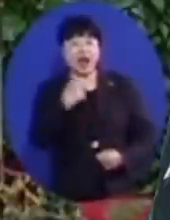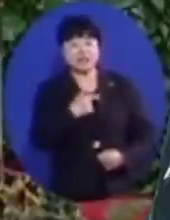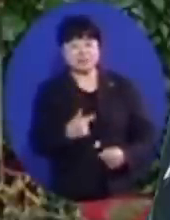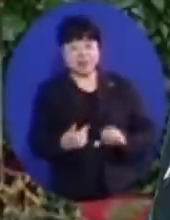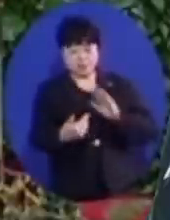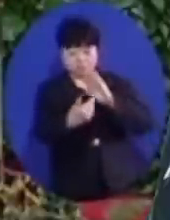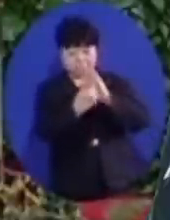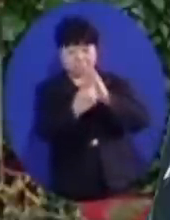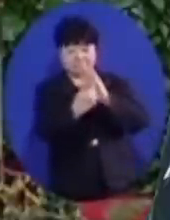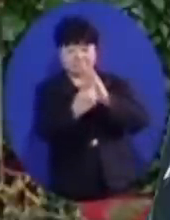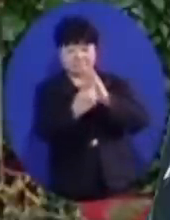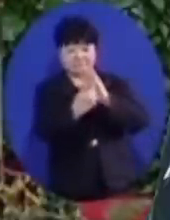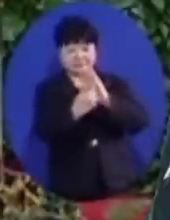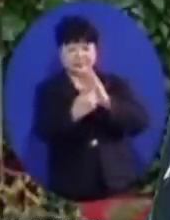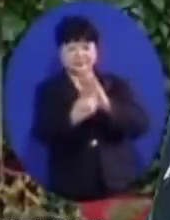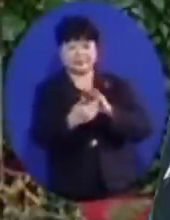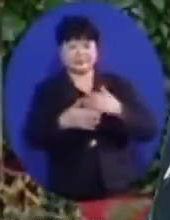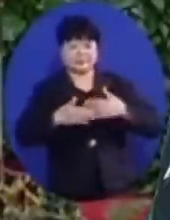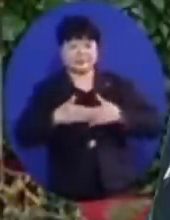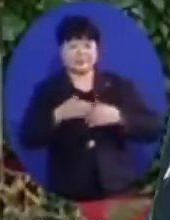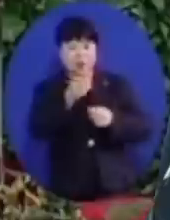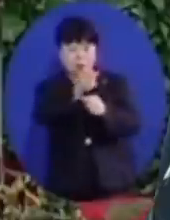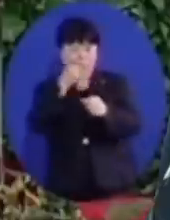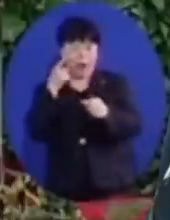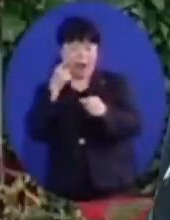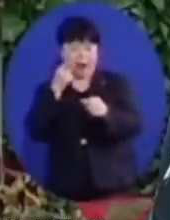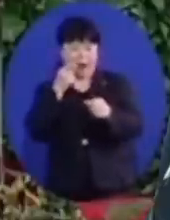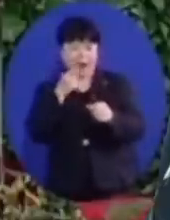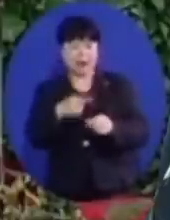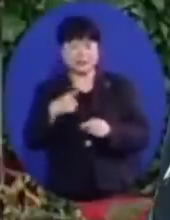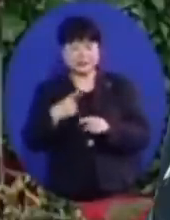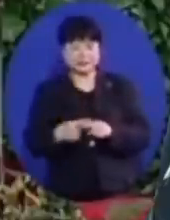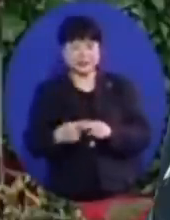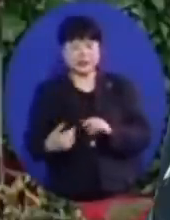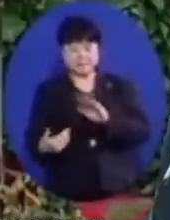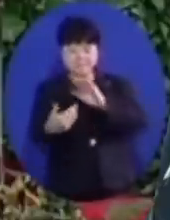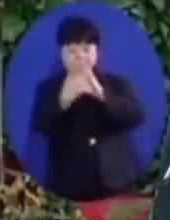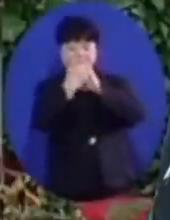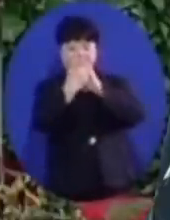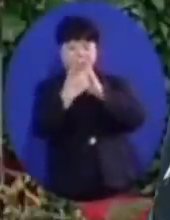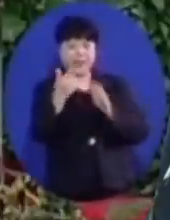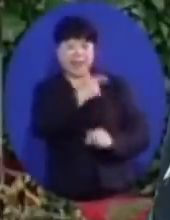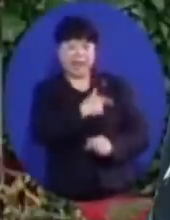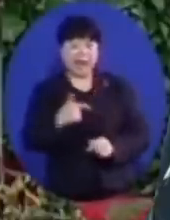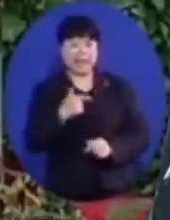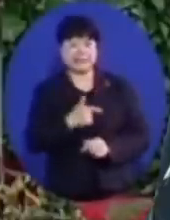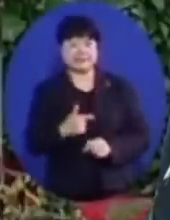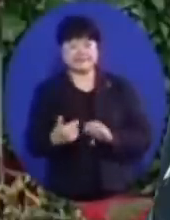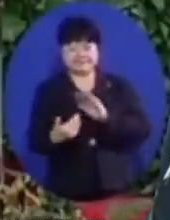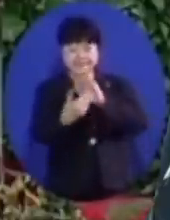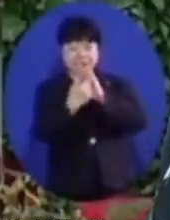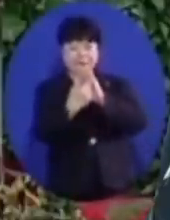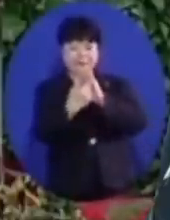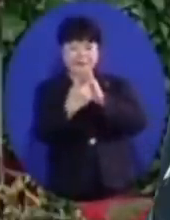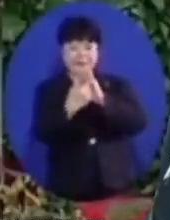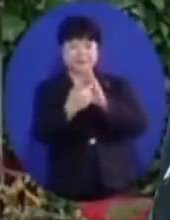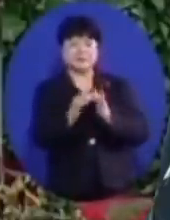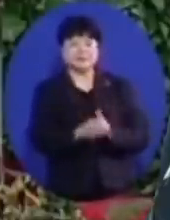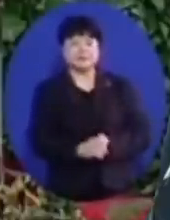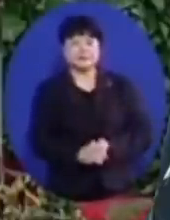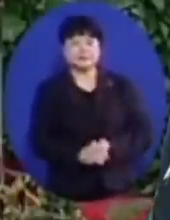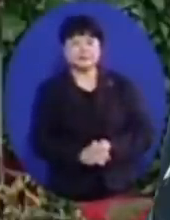붙이는 것입니다 스위스러운 화살이나 찌든 가슴을 보호하는 흉배인 것입니다